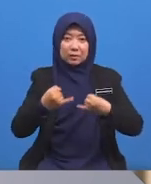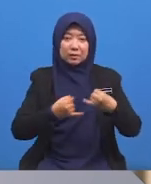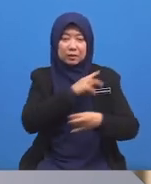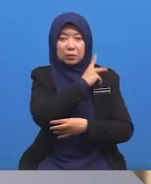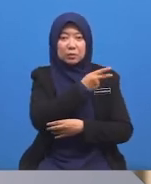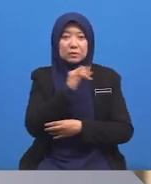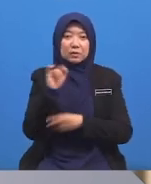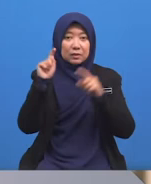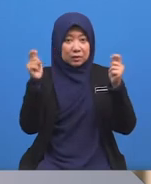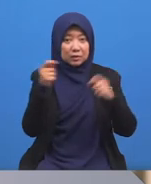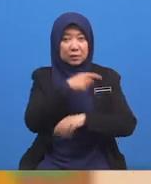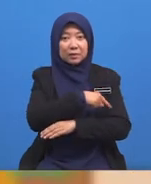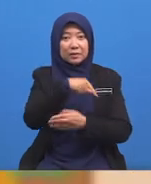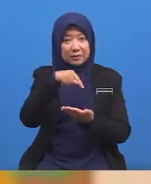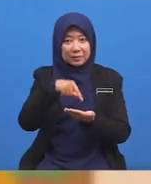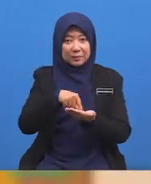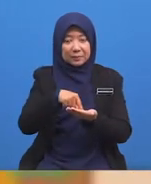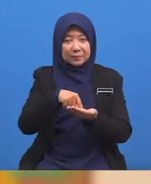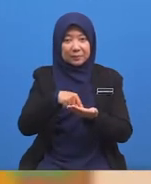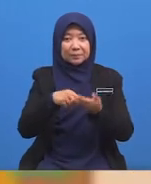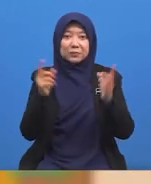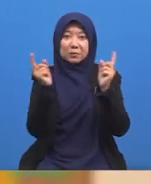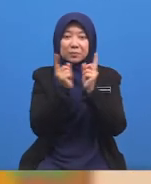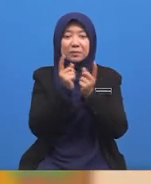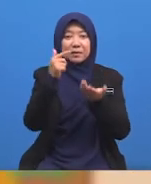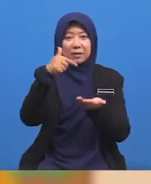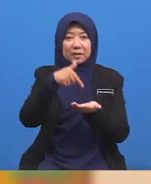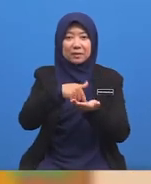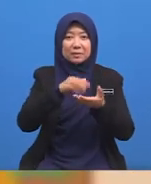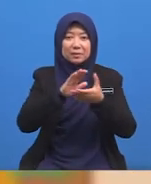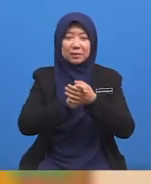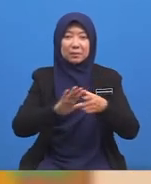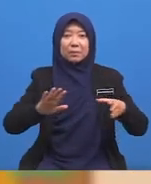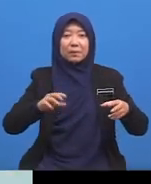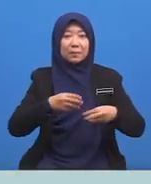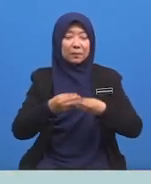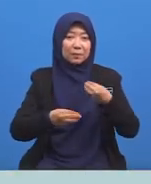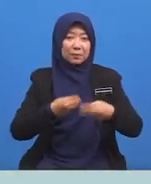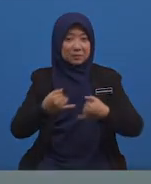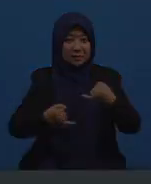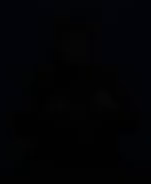topik kita pada hari ini. Sehingga berjumpa lagi, selamat maju jaya!